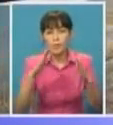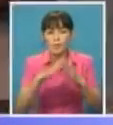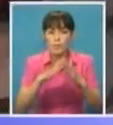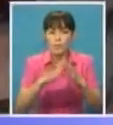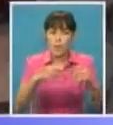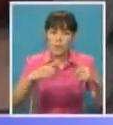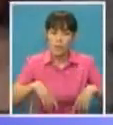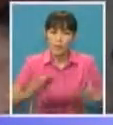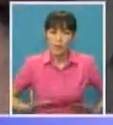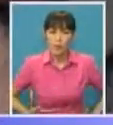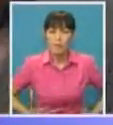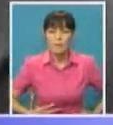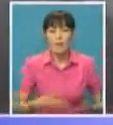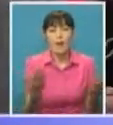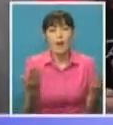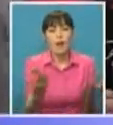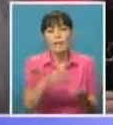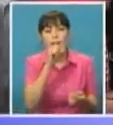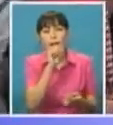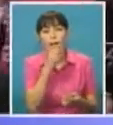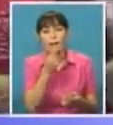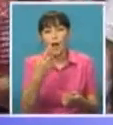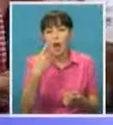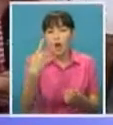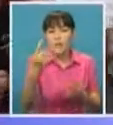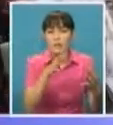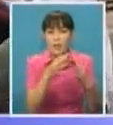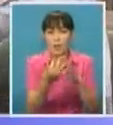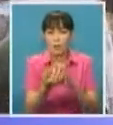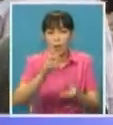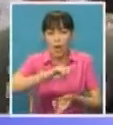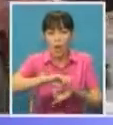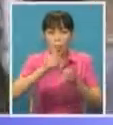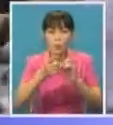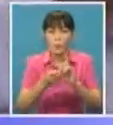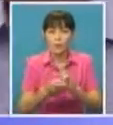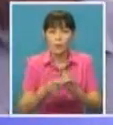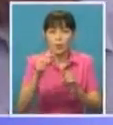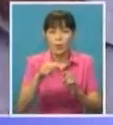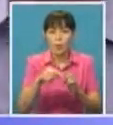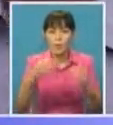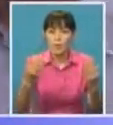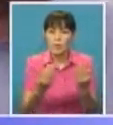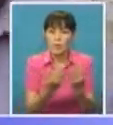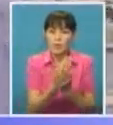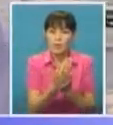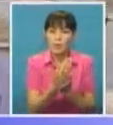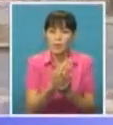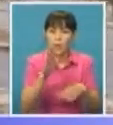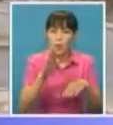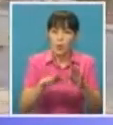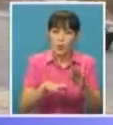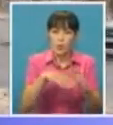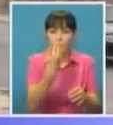сүріп жалаңаяқ ғұмыр кешкен қарияларда алыстағы ауылдан осында қоныс аударып келген. Олар заманауи тұрмысқа қол жеткізуді